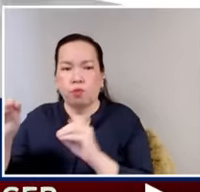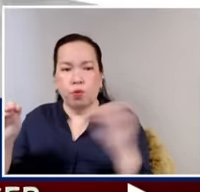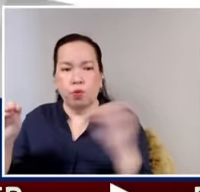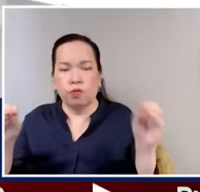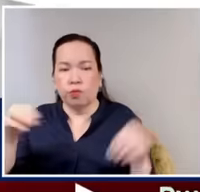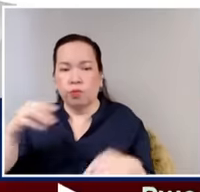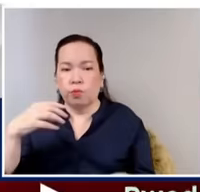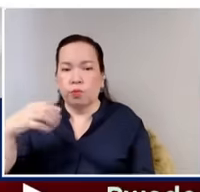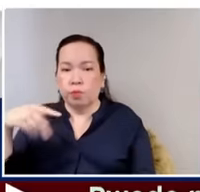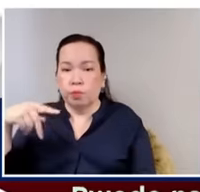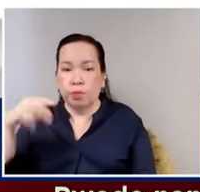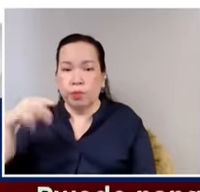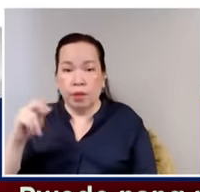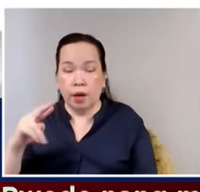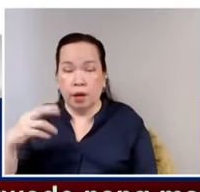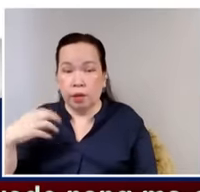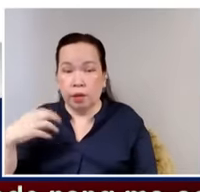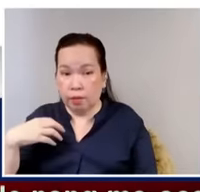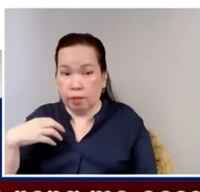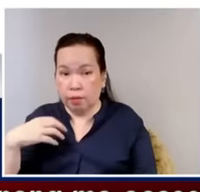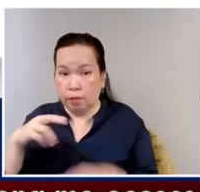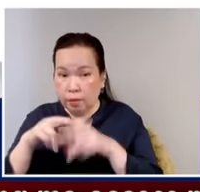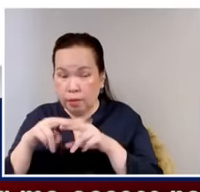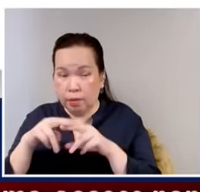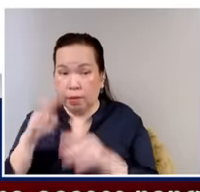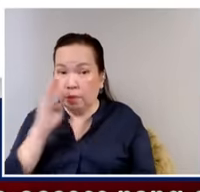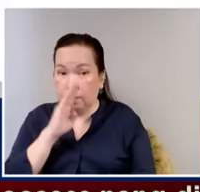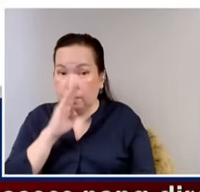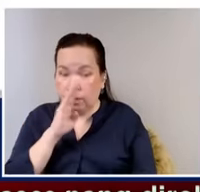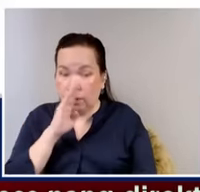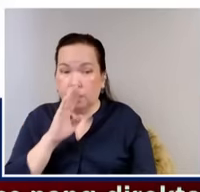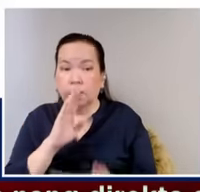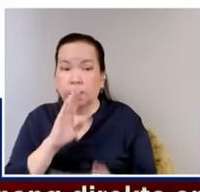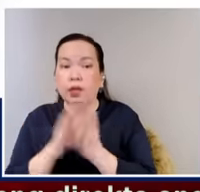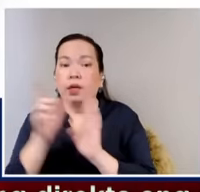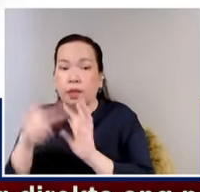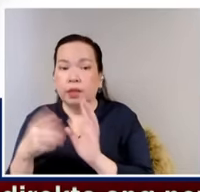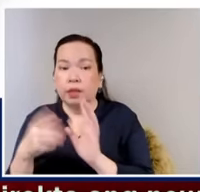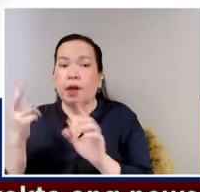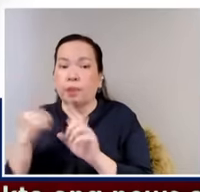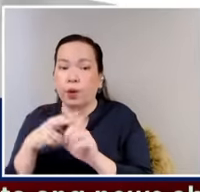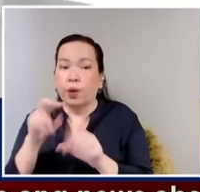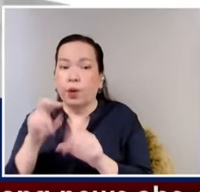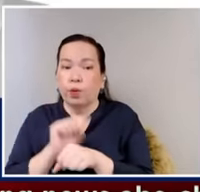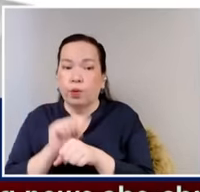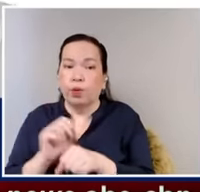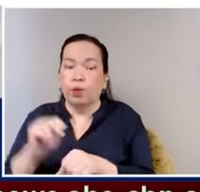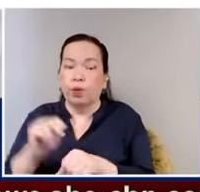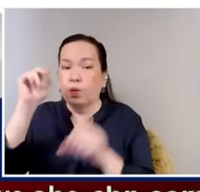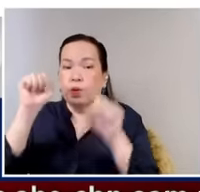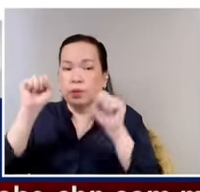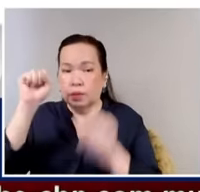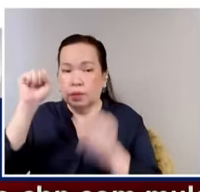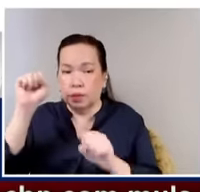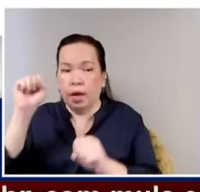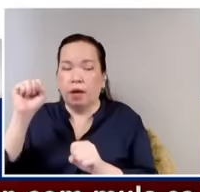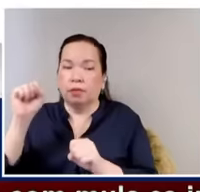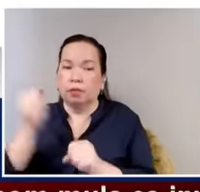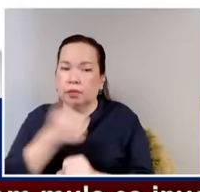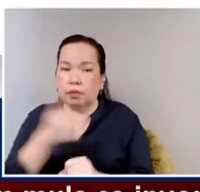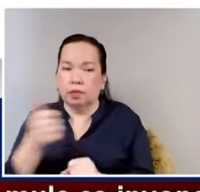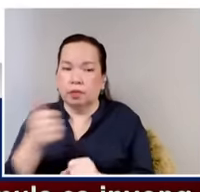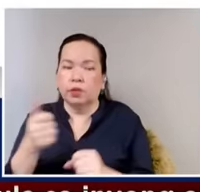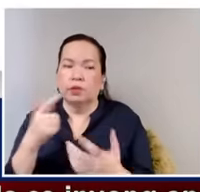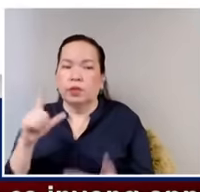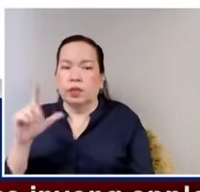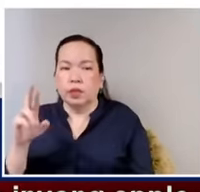Bicol Region at gagawin din silang prioridad kapag nag-apply ng trabaho sa North-South Commuter Railway, LRT, MRT at